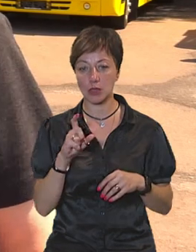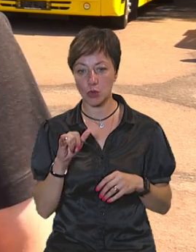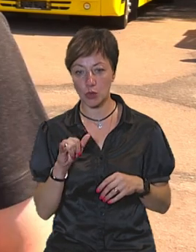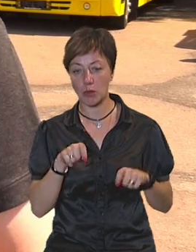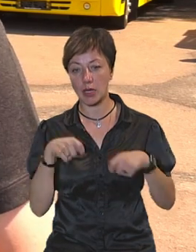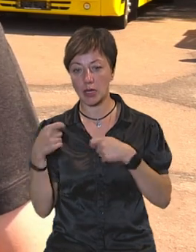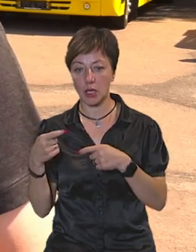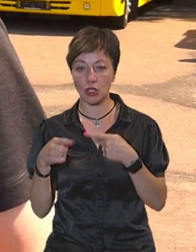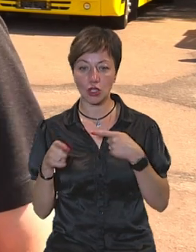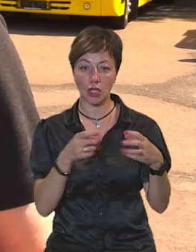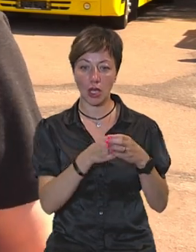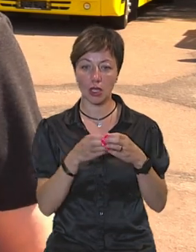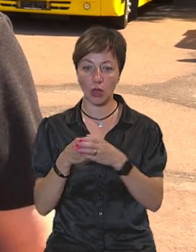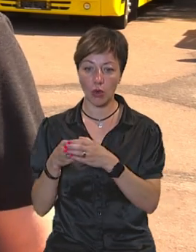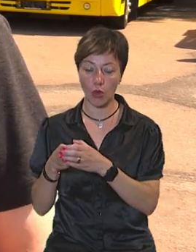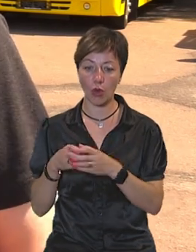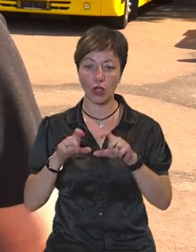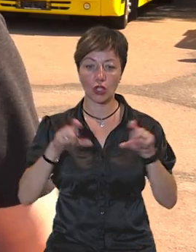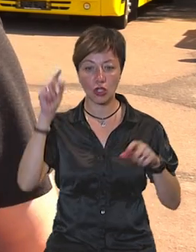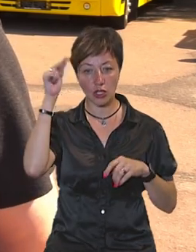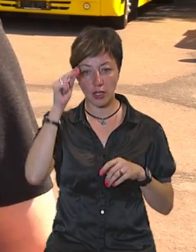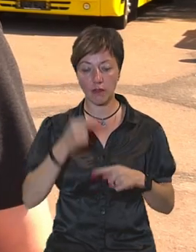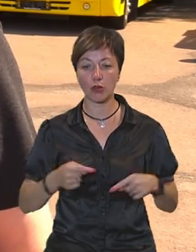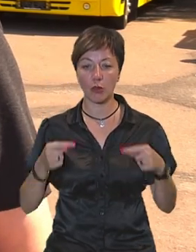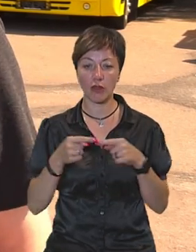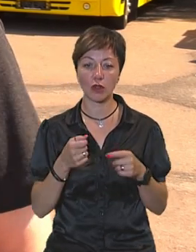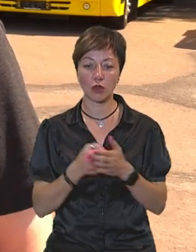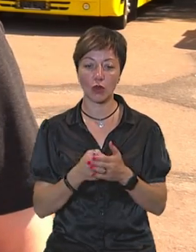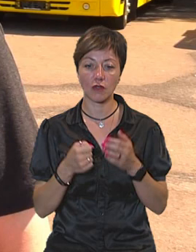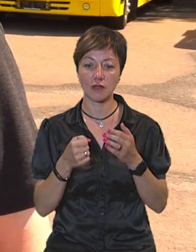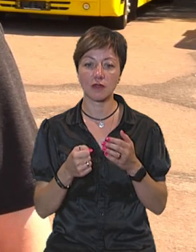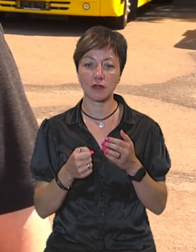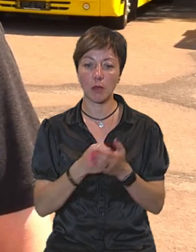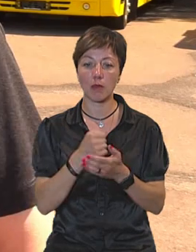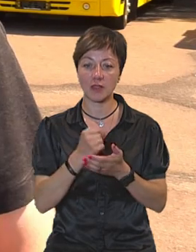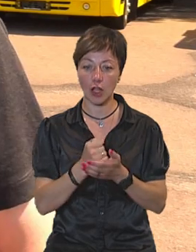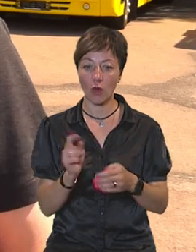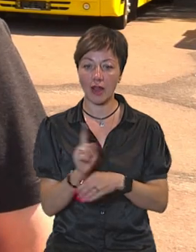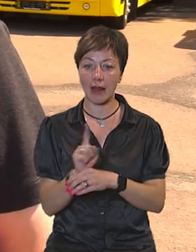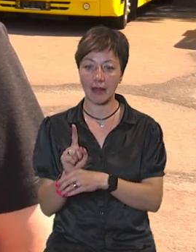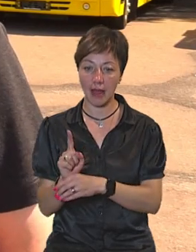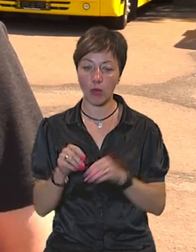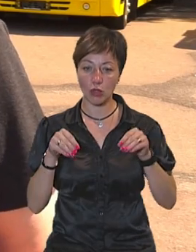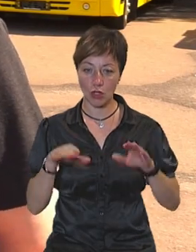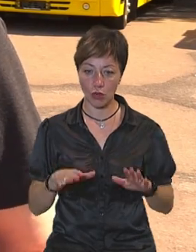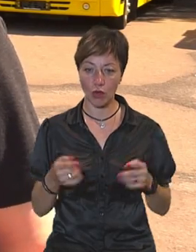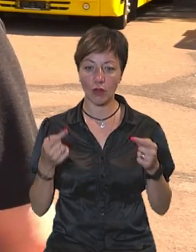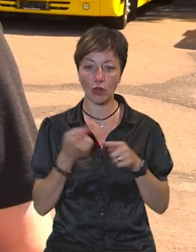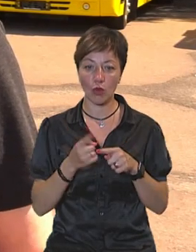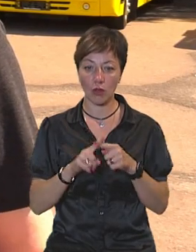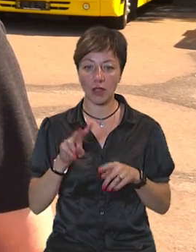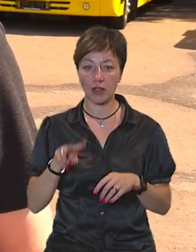ЗСУ, інші категорії шкіл відповідно до встановлених постановою критеріїв. Тому